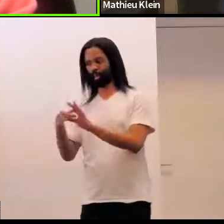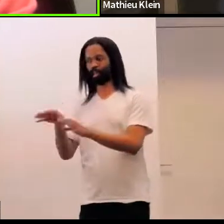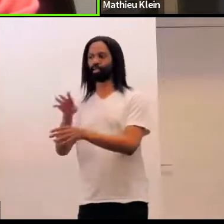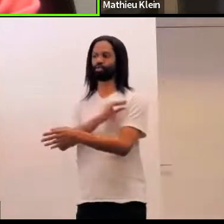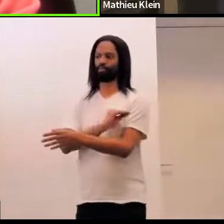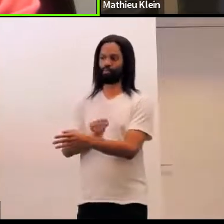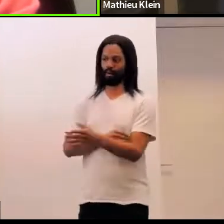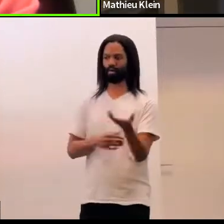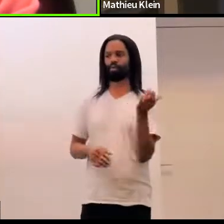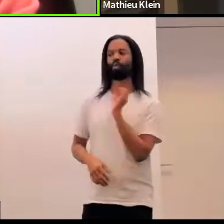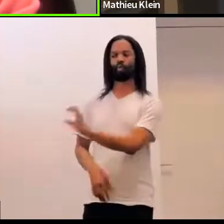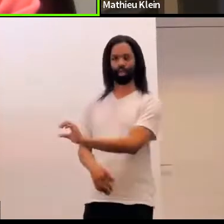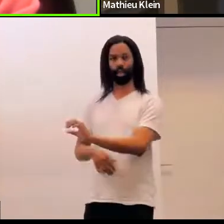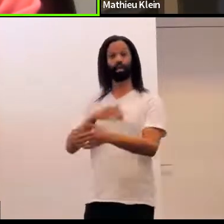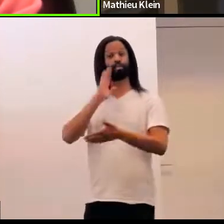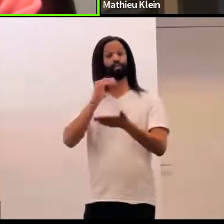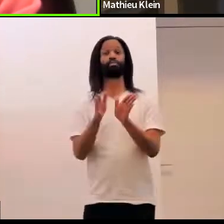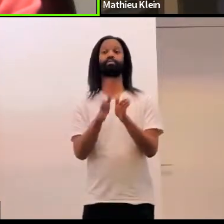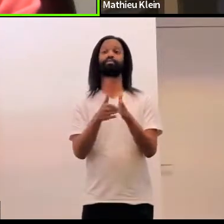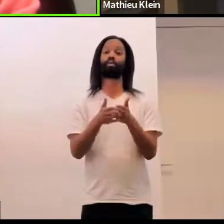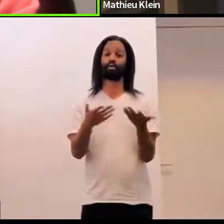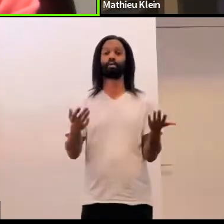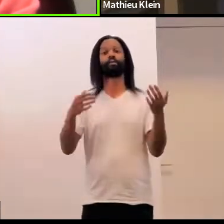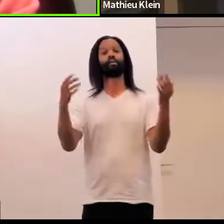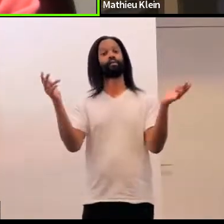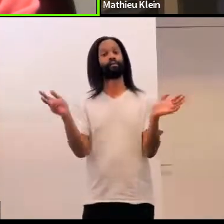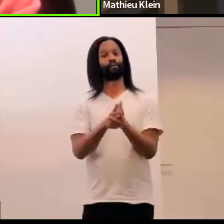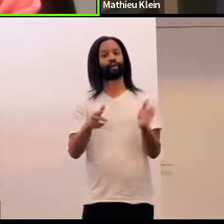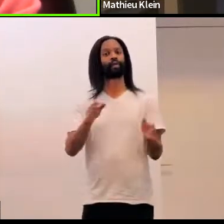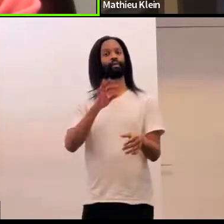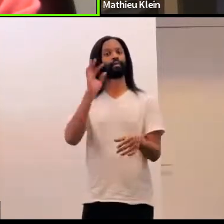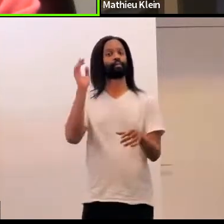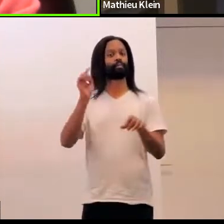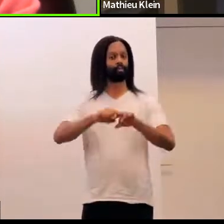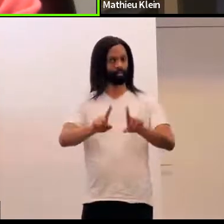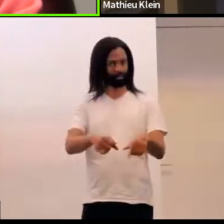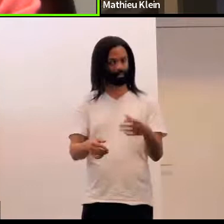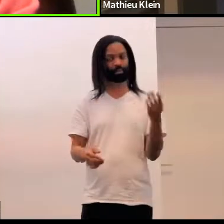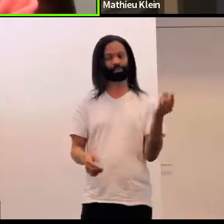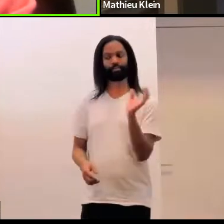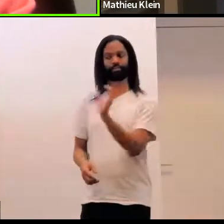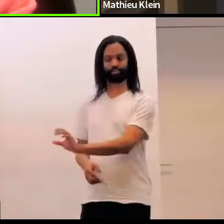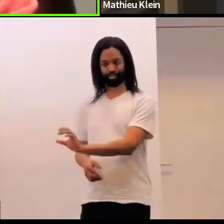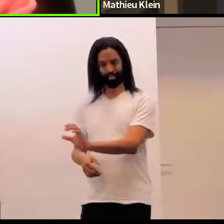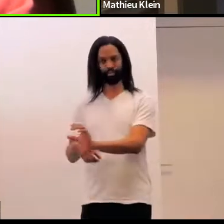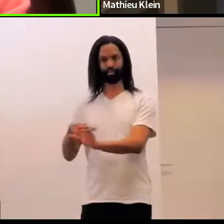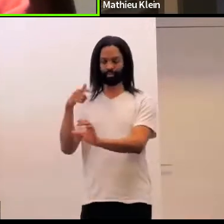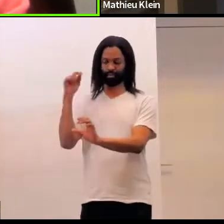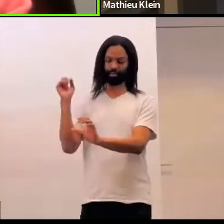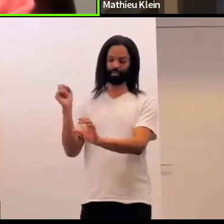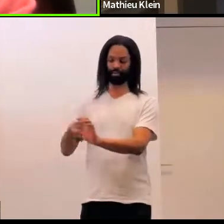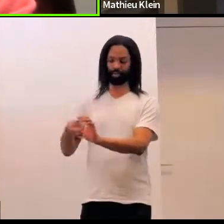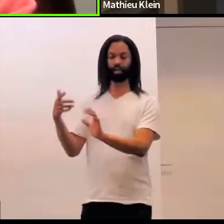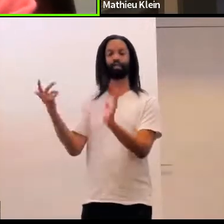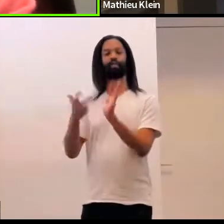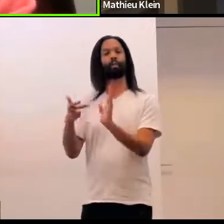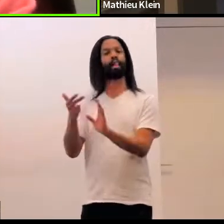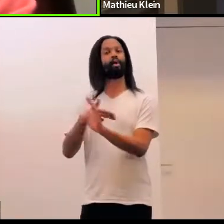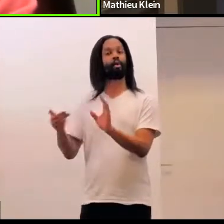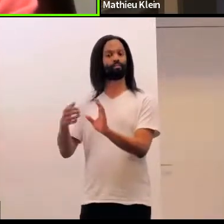demandé d'approuver la participation de la ville au dispositif, d'approuver le montant et d'autoriser le versement de la subvention de 3 000